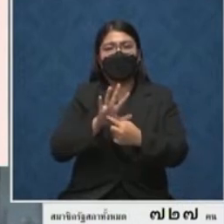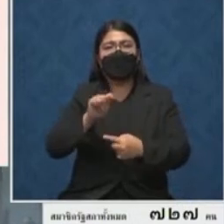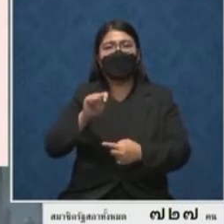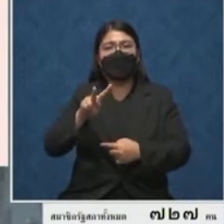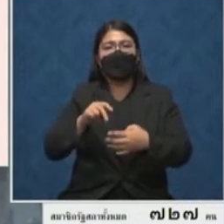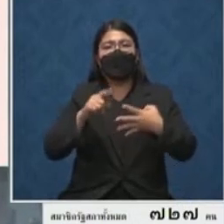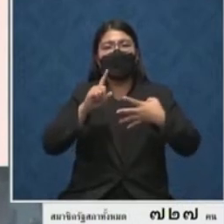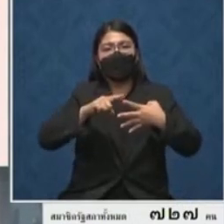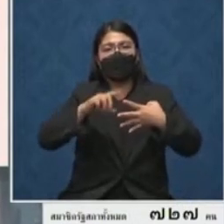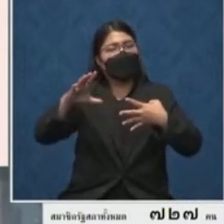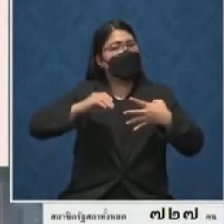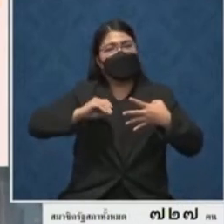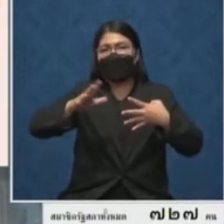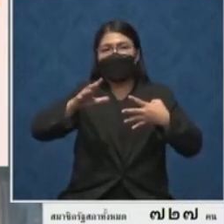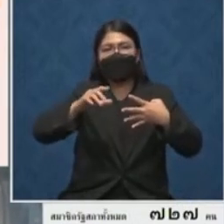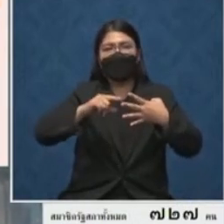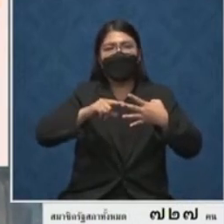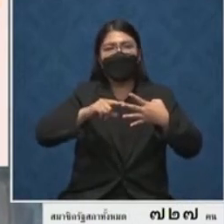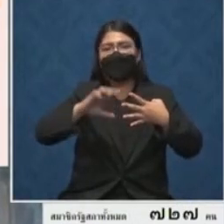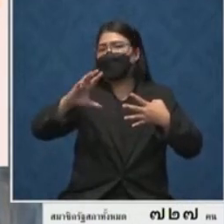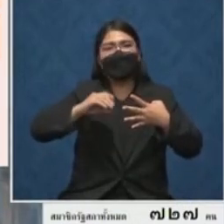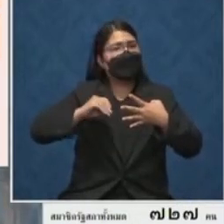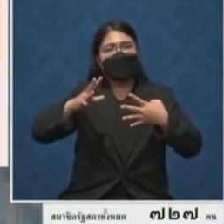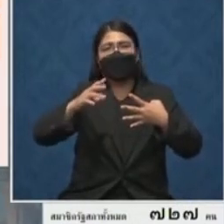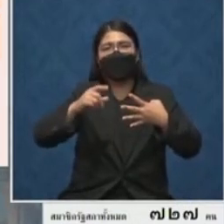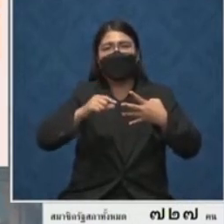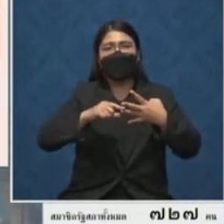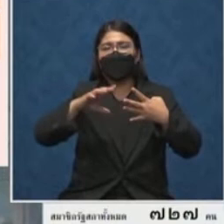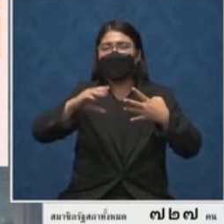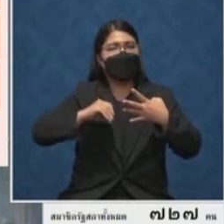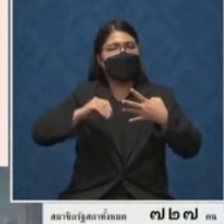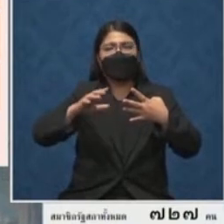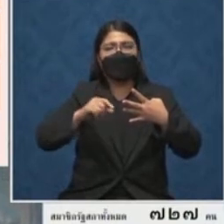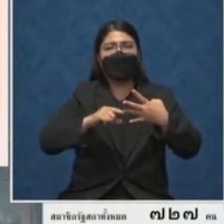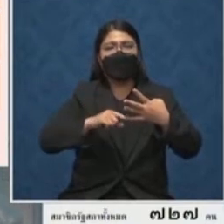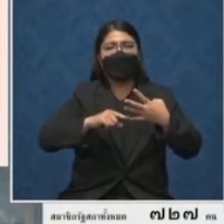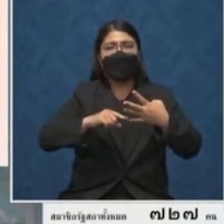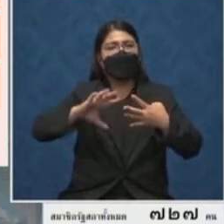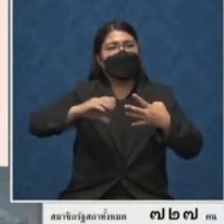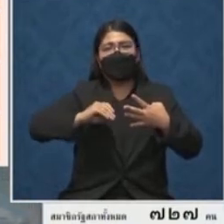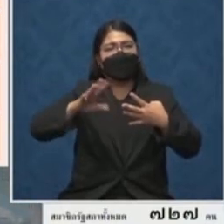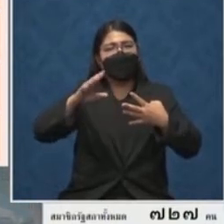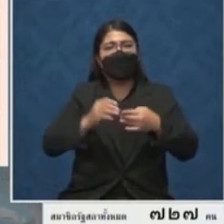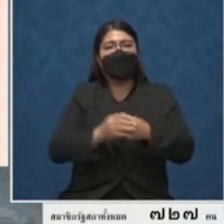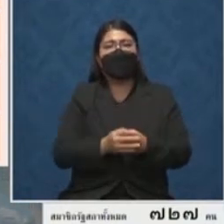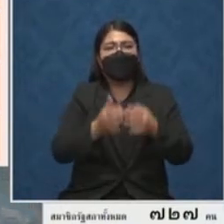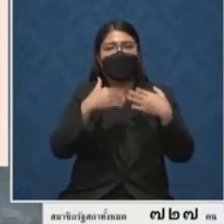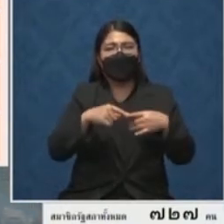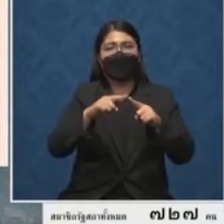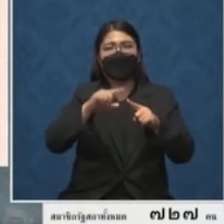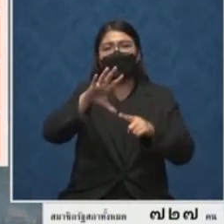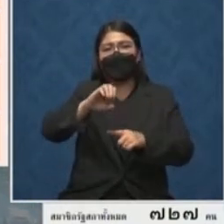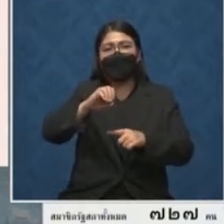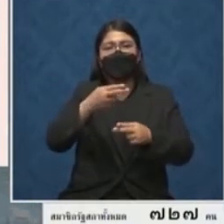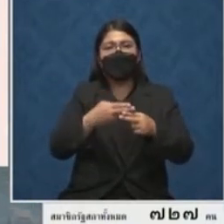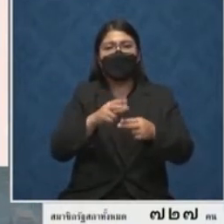์1ไม่รับหลักการ2ไม่รับหลักการ3ไม่รับหลักการ4ไม่รับหลักการครับ 50นายคงกฤษ